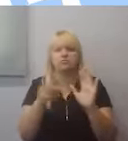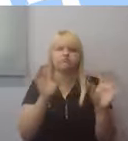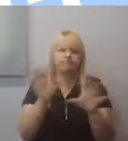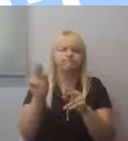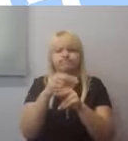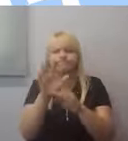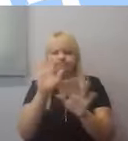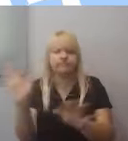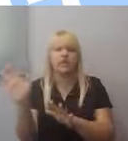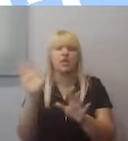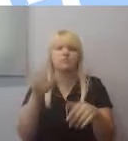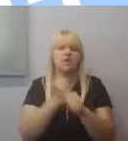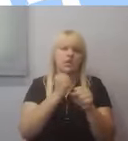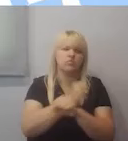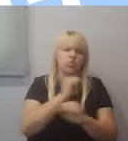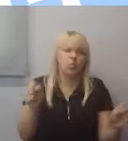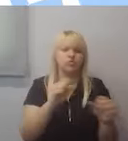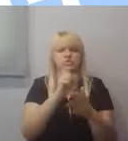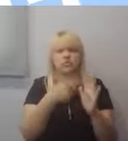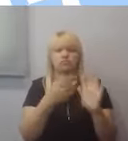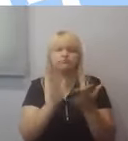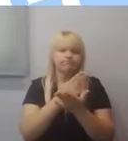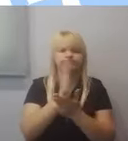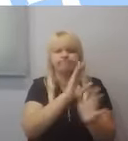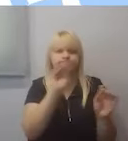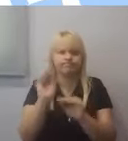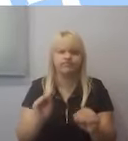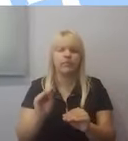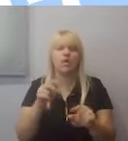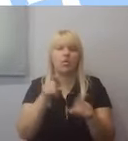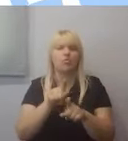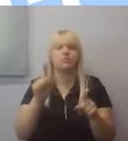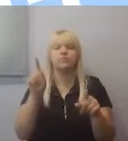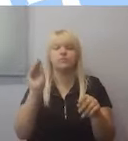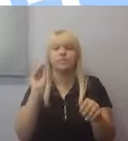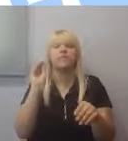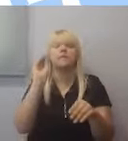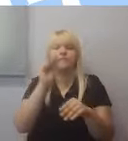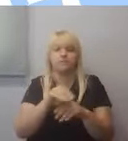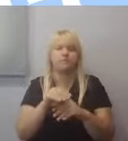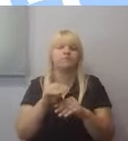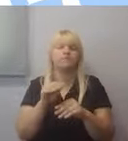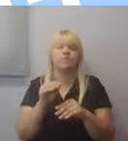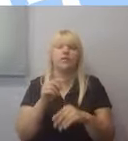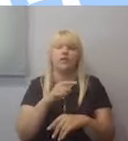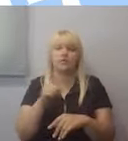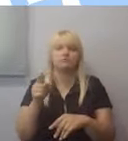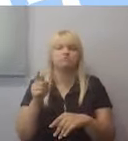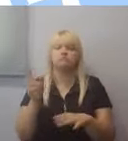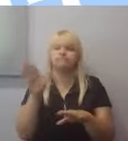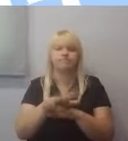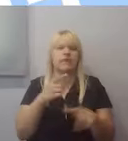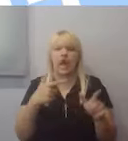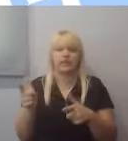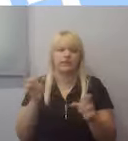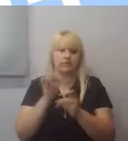jautājumiem ja un tad protams nāk pa virsu nu tie tā tā tā kā cepurīte ja teiksim visam ir tieši tā gatavības kultūra ja